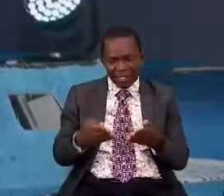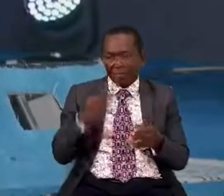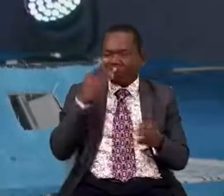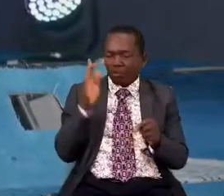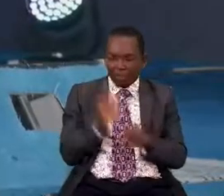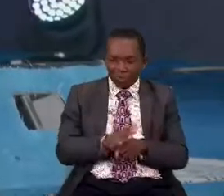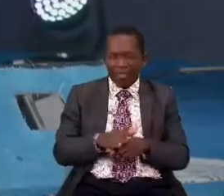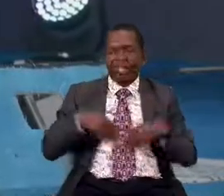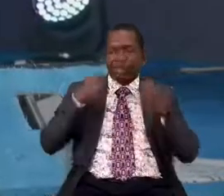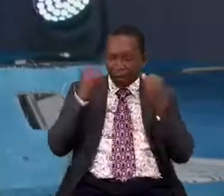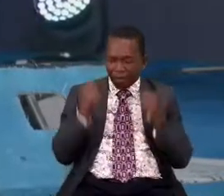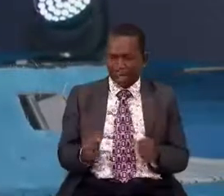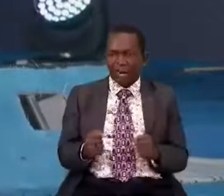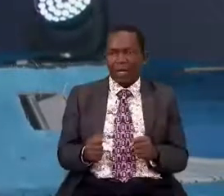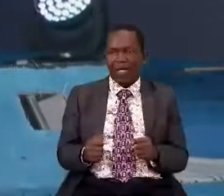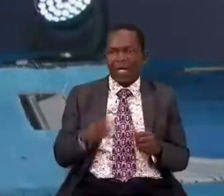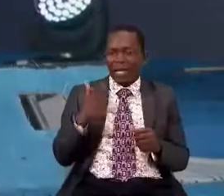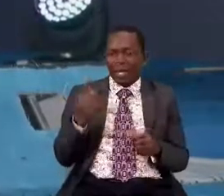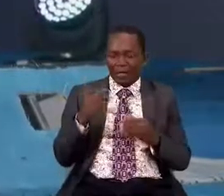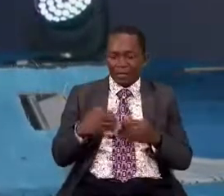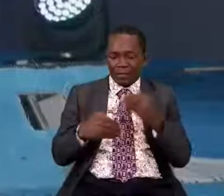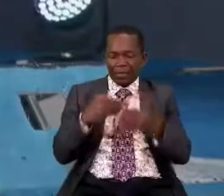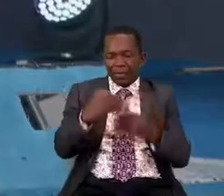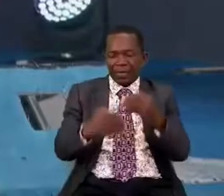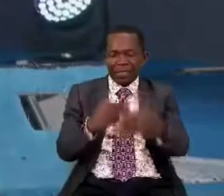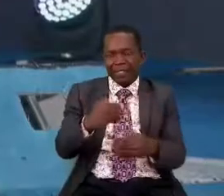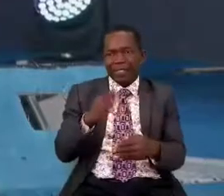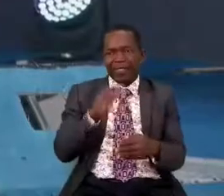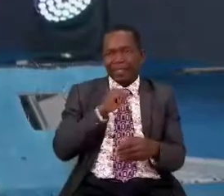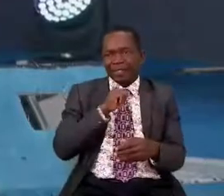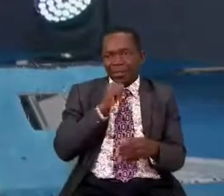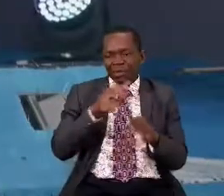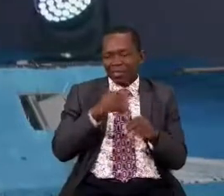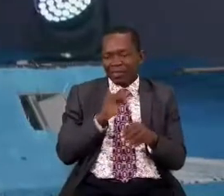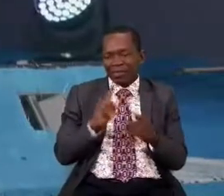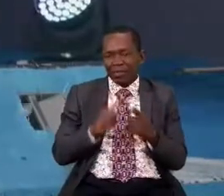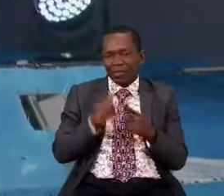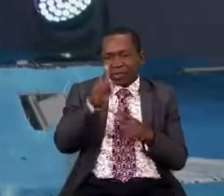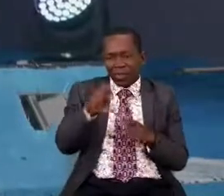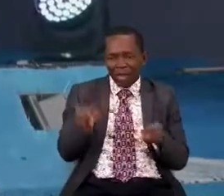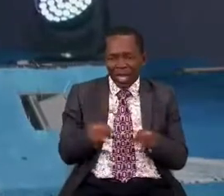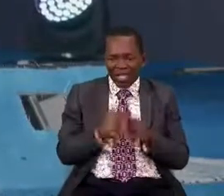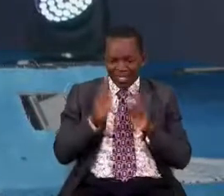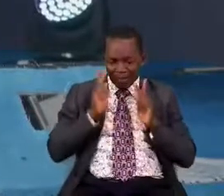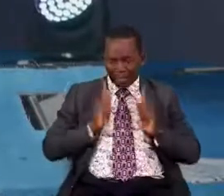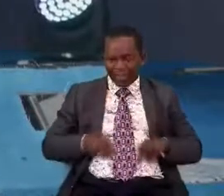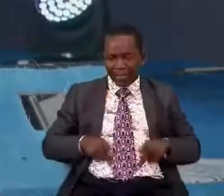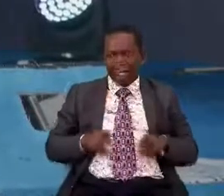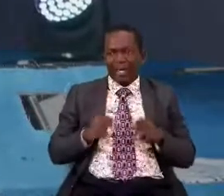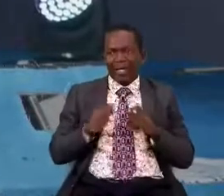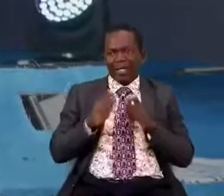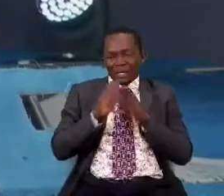ça comme un bien personnel privé. Il te donne cela comme